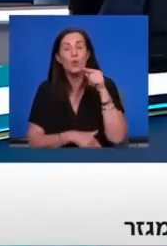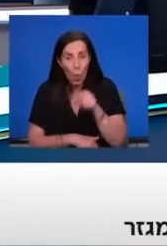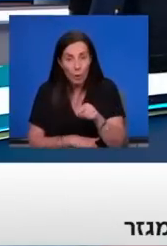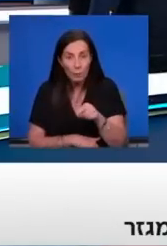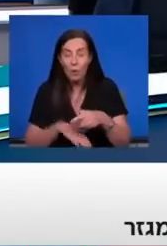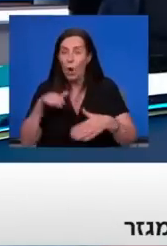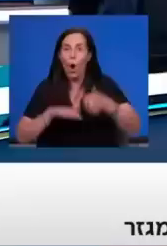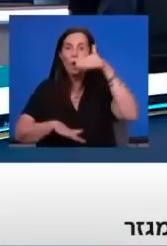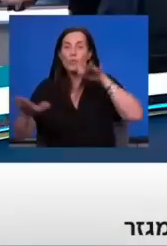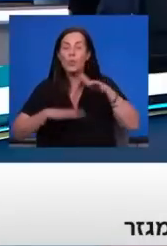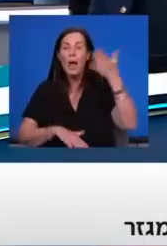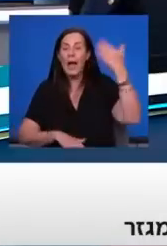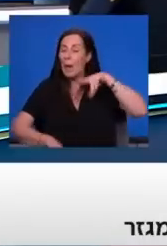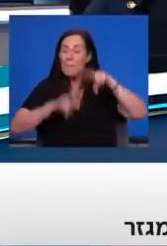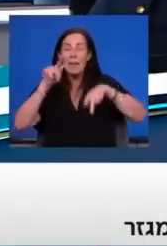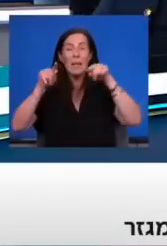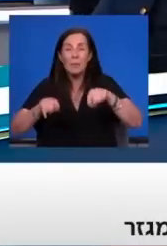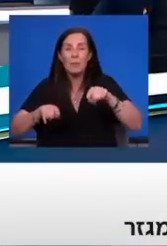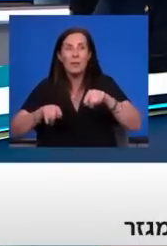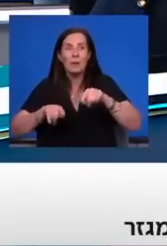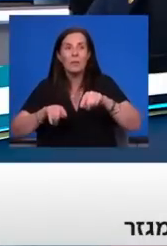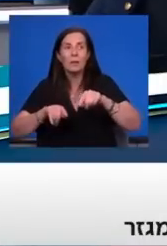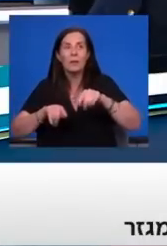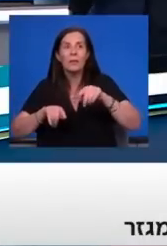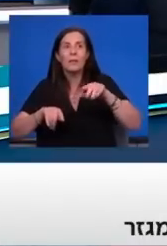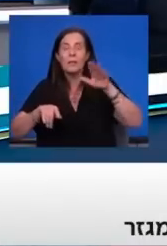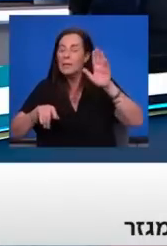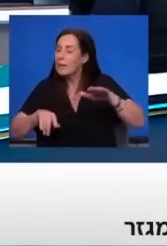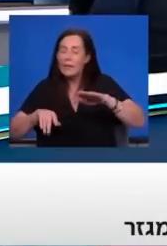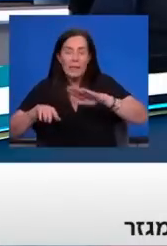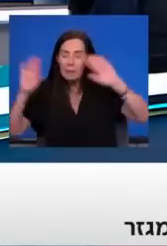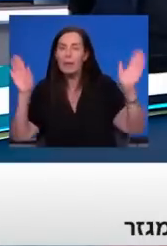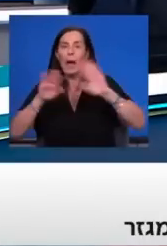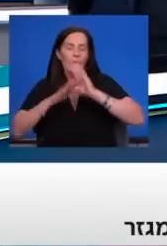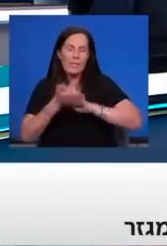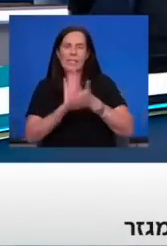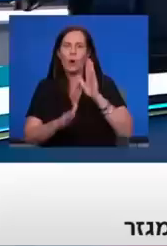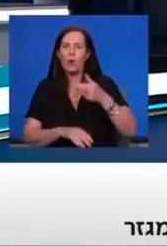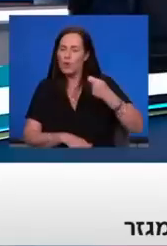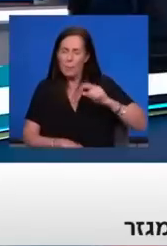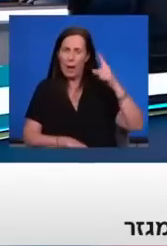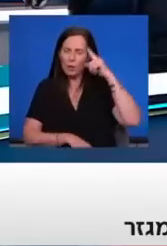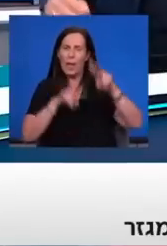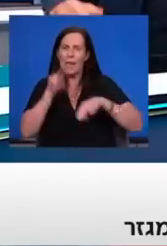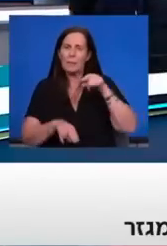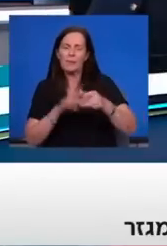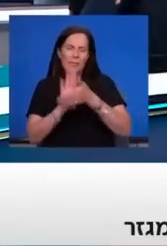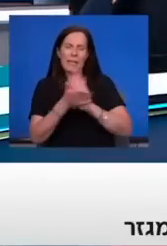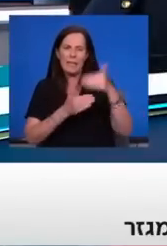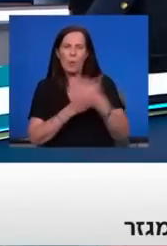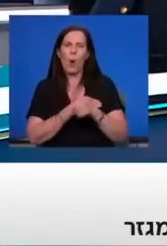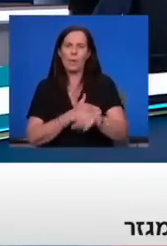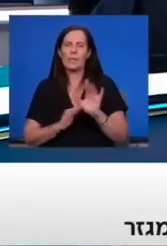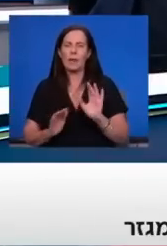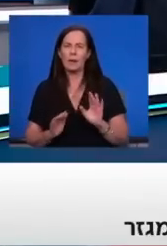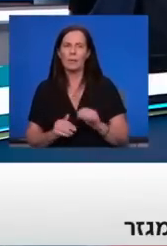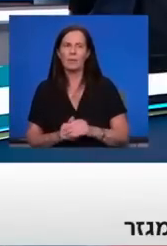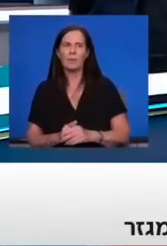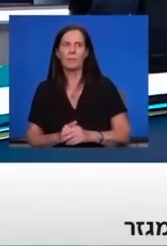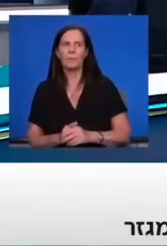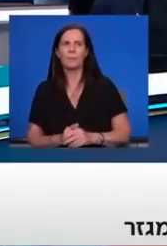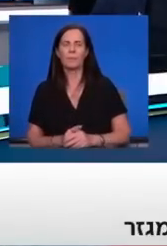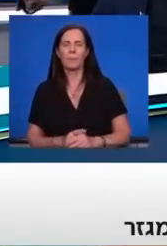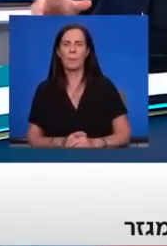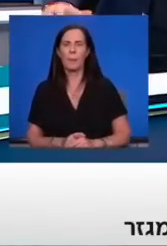ראש הממשלה היה מטפל בזה עם כל כבוד לגלי בהרב, וזה היה נגמר. השב"כ יודע לטפל בזה ולגמור את זה. אפשר להוריד את כולם